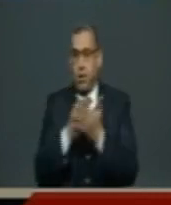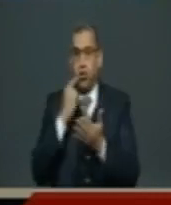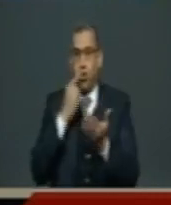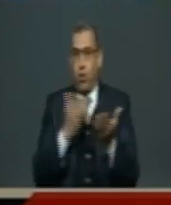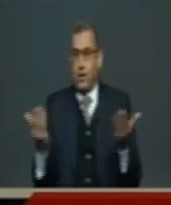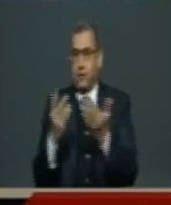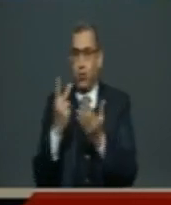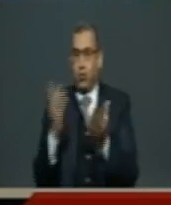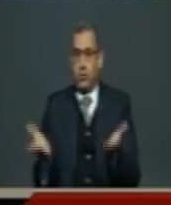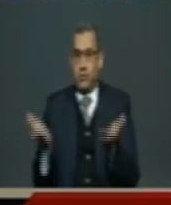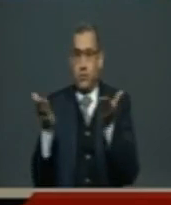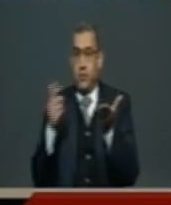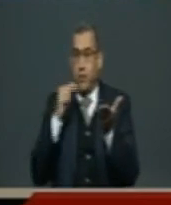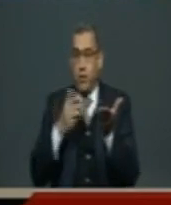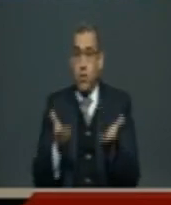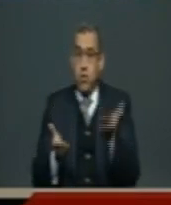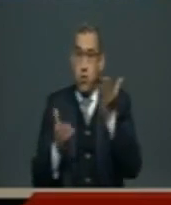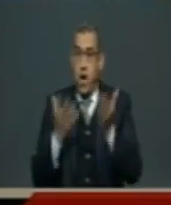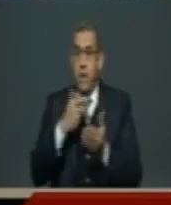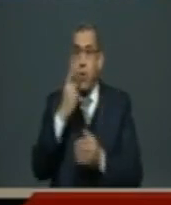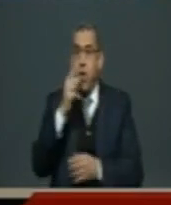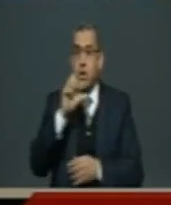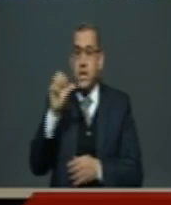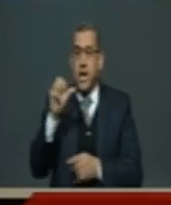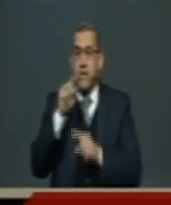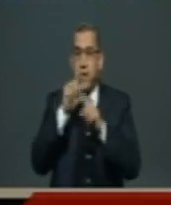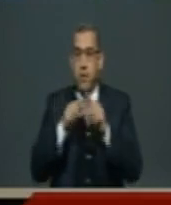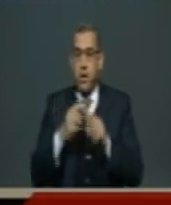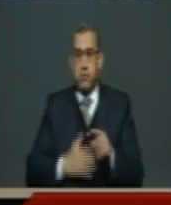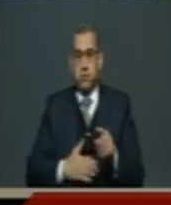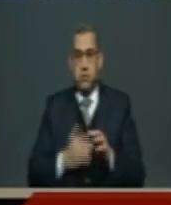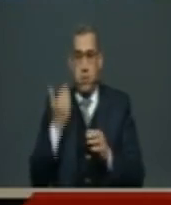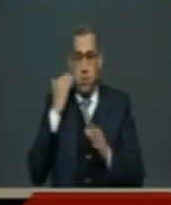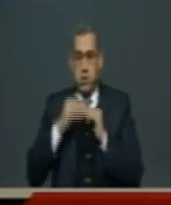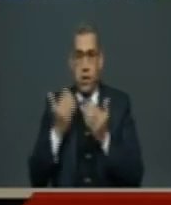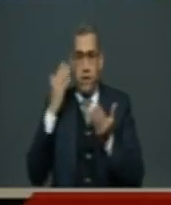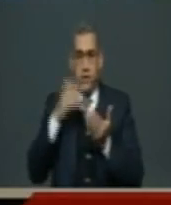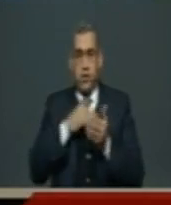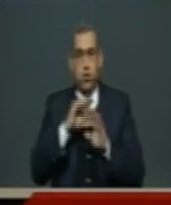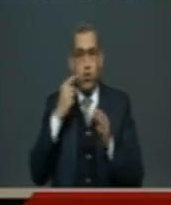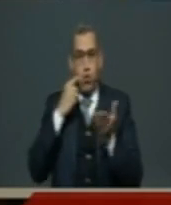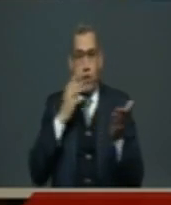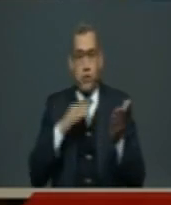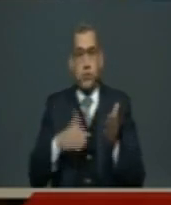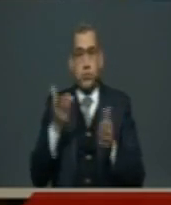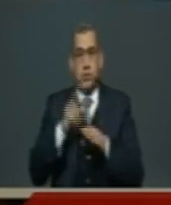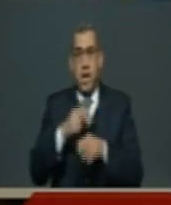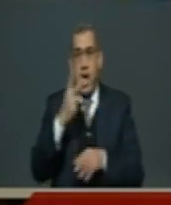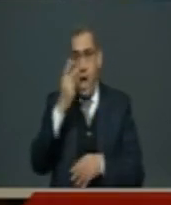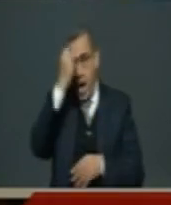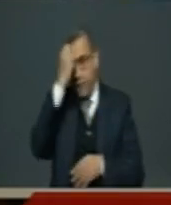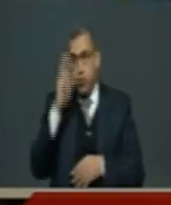وصلنا لمدى كفاية 91% من احتياجات الدولة المصرية، وكان في